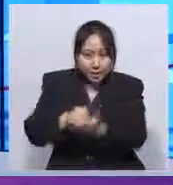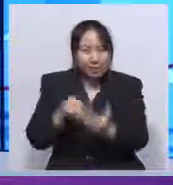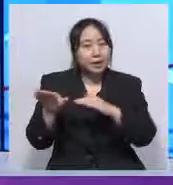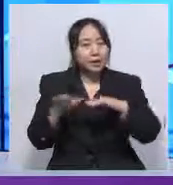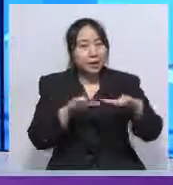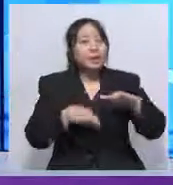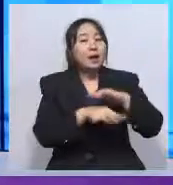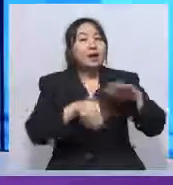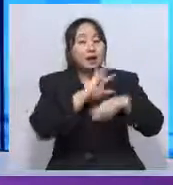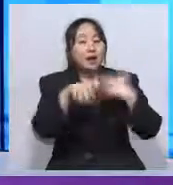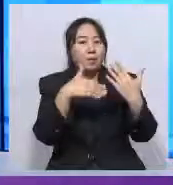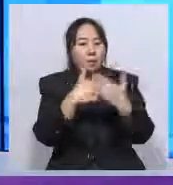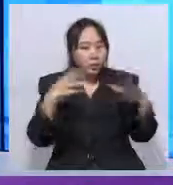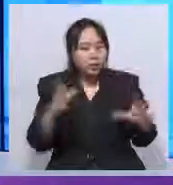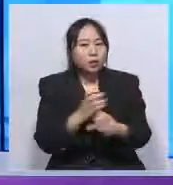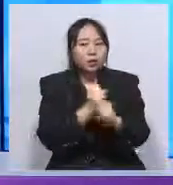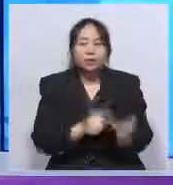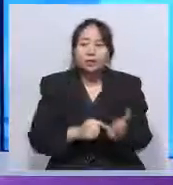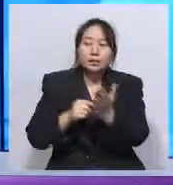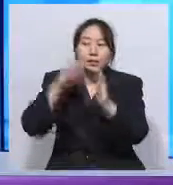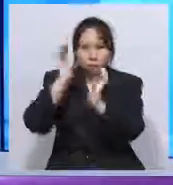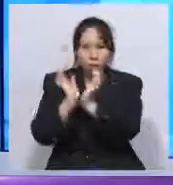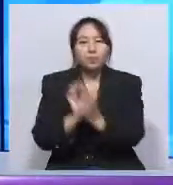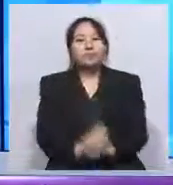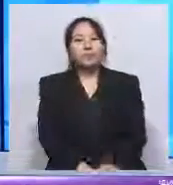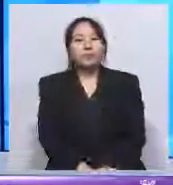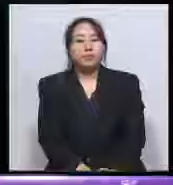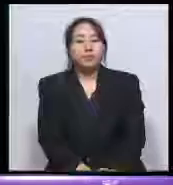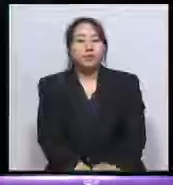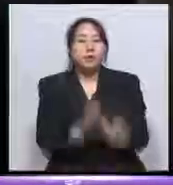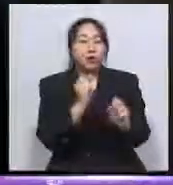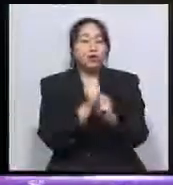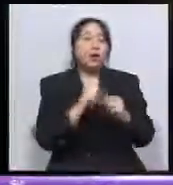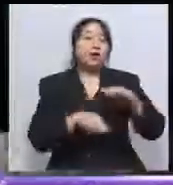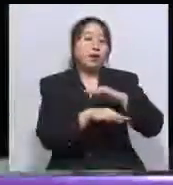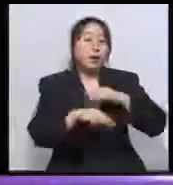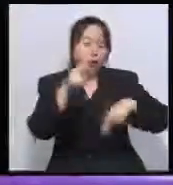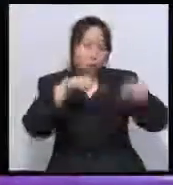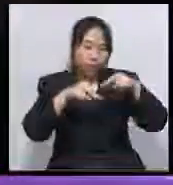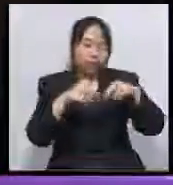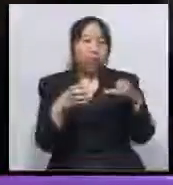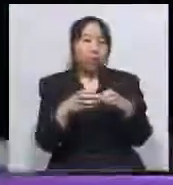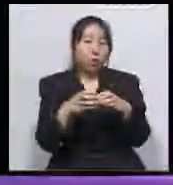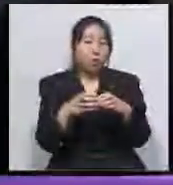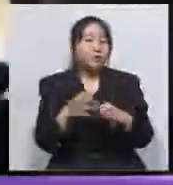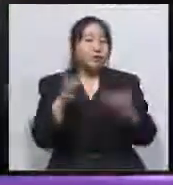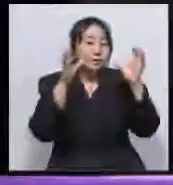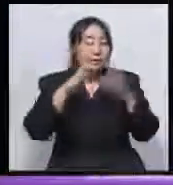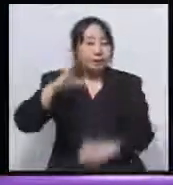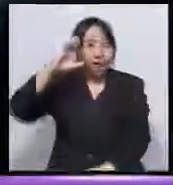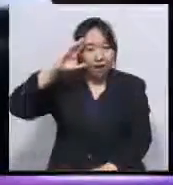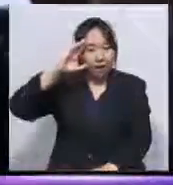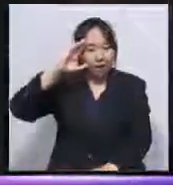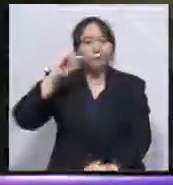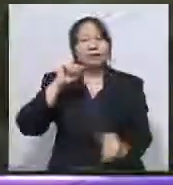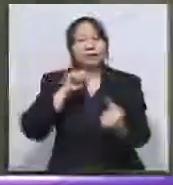ตรียมนำหลักฐานทั้งหมดสรุปเสนอพนักงานสอบสวนค่ะเจ้าหน้าที่พิสูจน์หลักฐานเจ้าหน้าที่ชุดเฉพาะกิจพญาเสือทหารหน่วยเฉพาะ